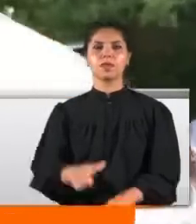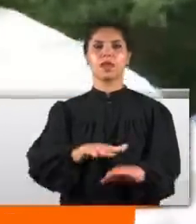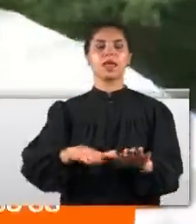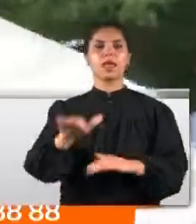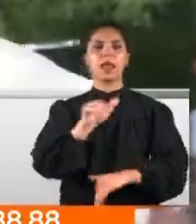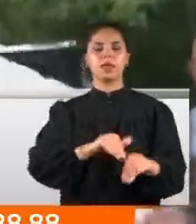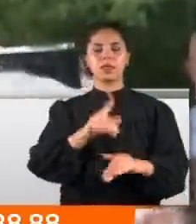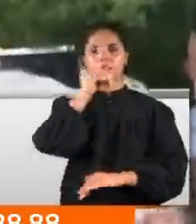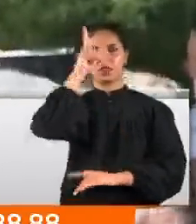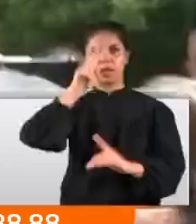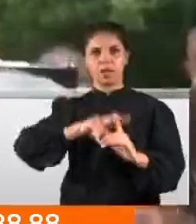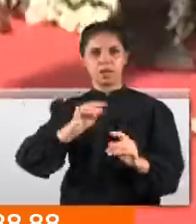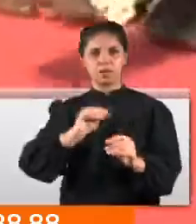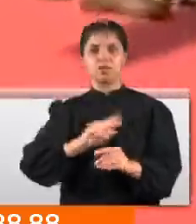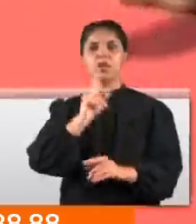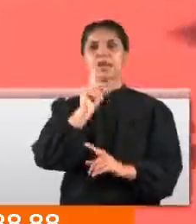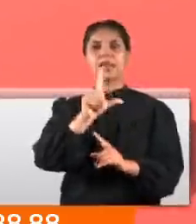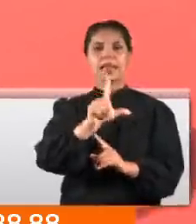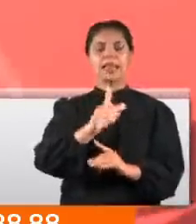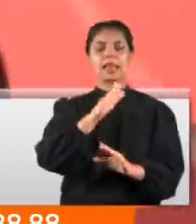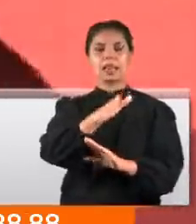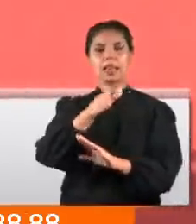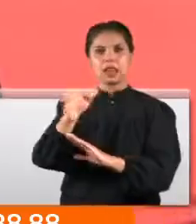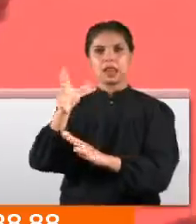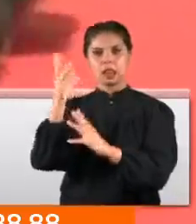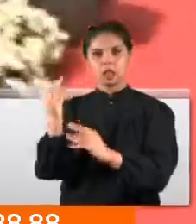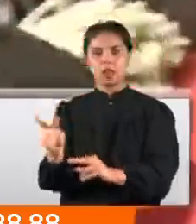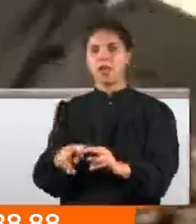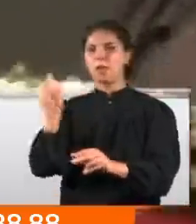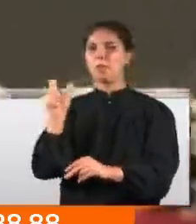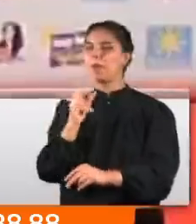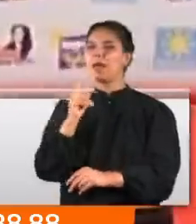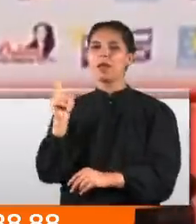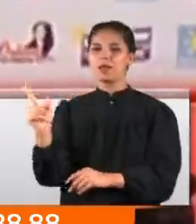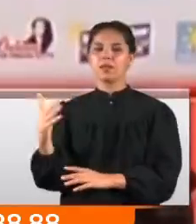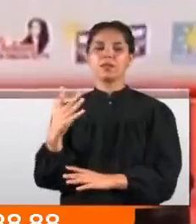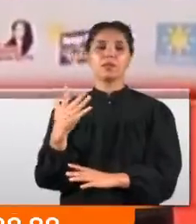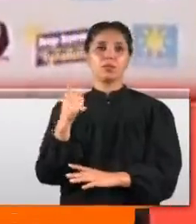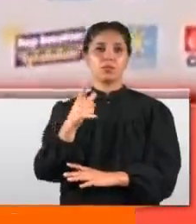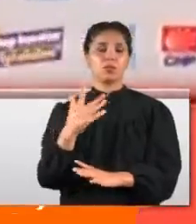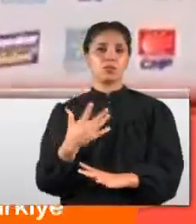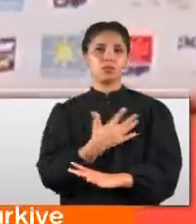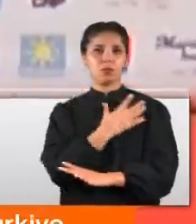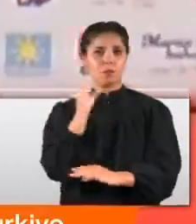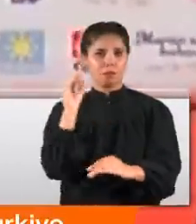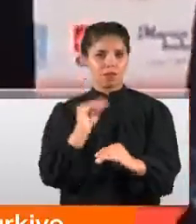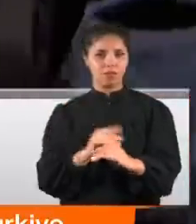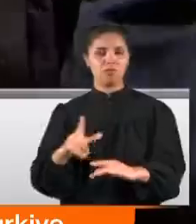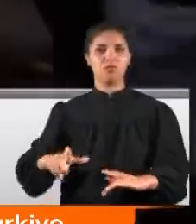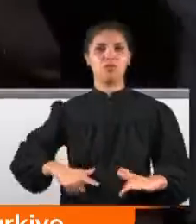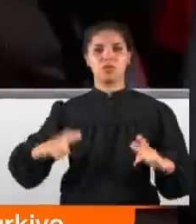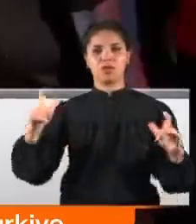seçimlere tek başına girmek için il il nabız yoklayan Akşener, kulislere göre işe CHP'nin kalesi olarak görülen İzmir'den